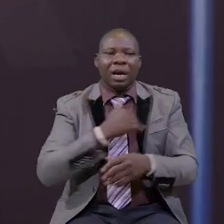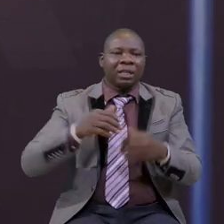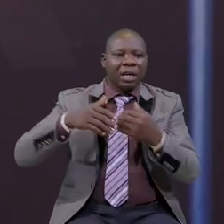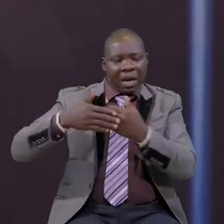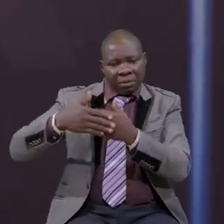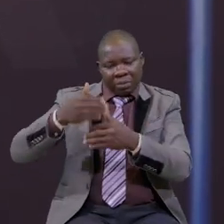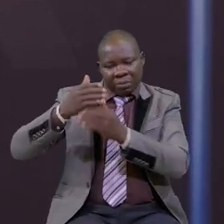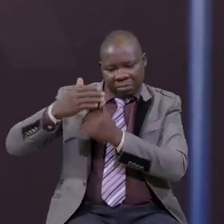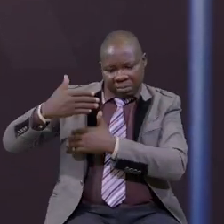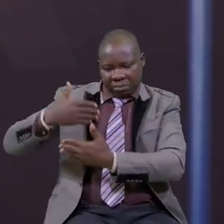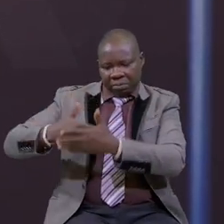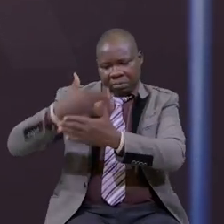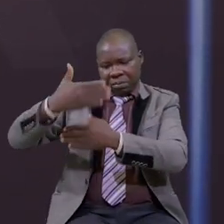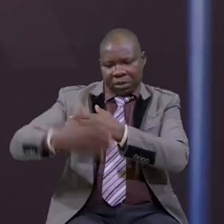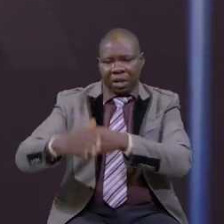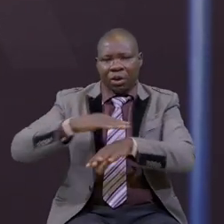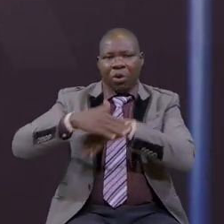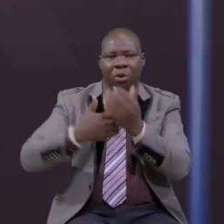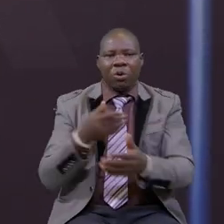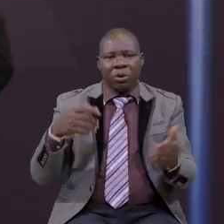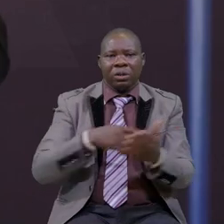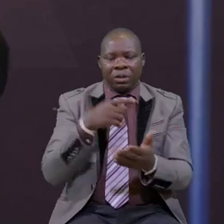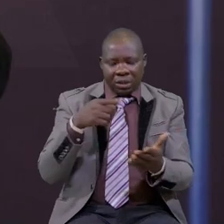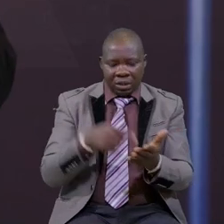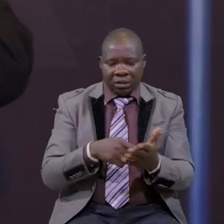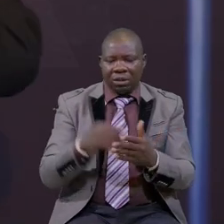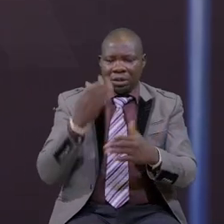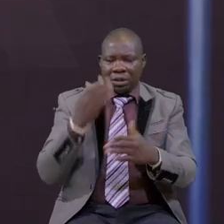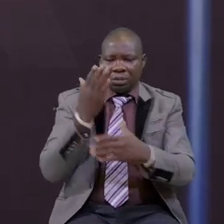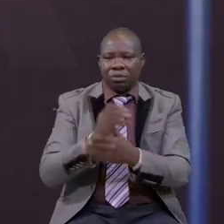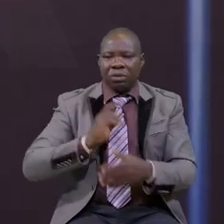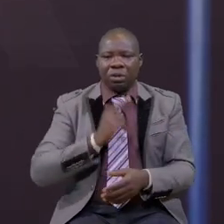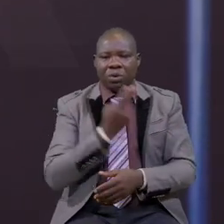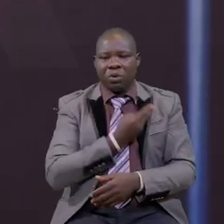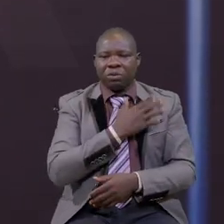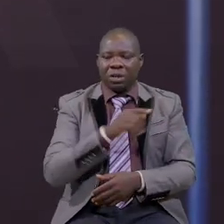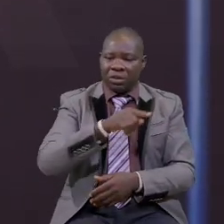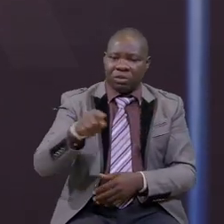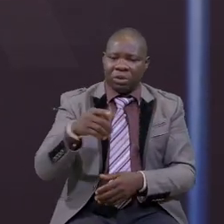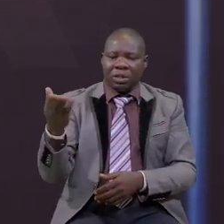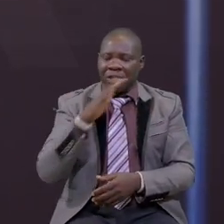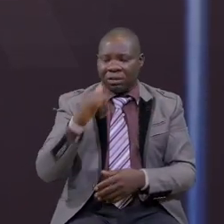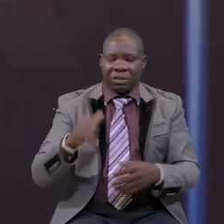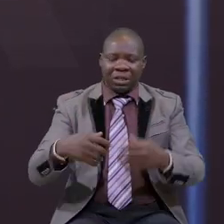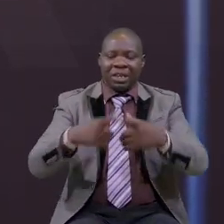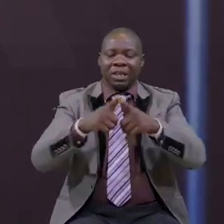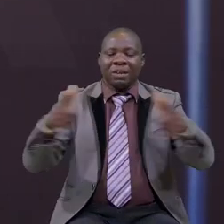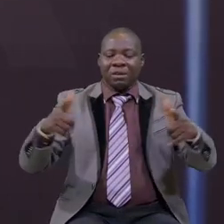entre nous et vous un grand abîme, un grand abîme,